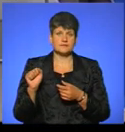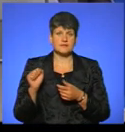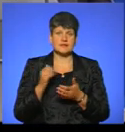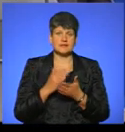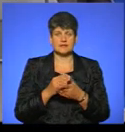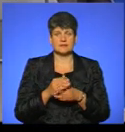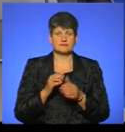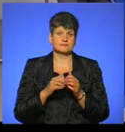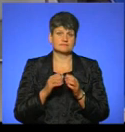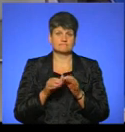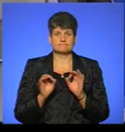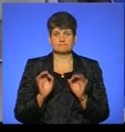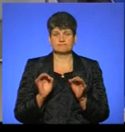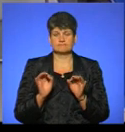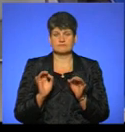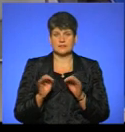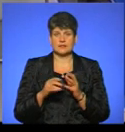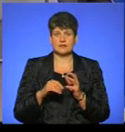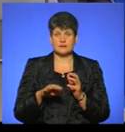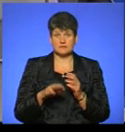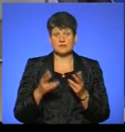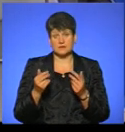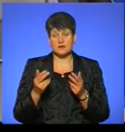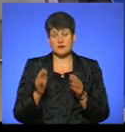нейтральною для ґрунтів. Так, якщо